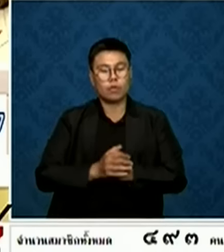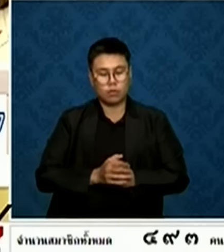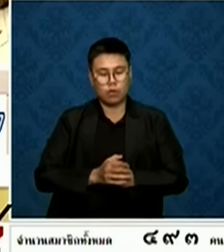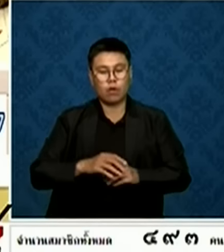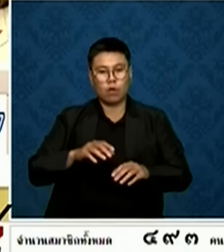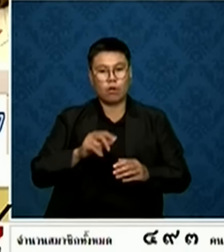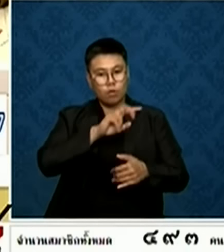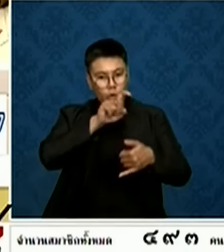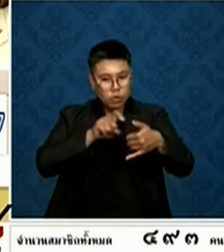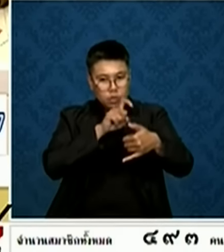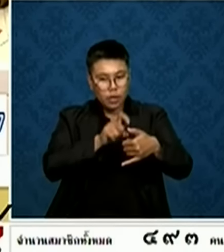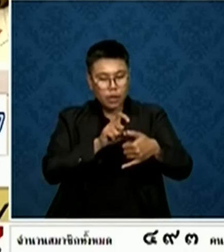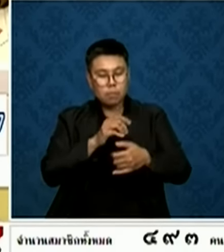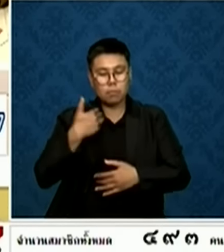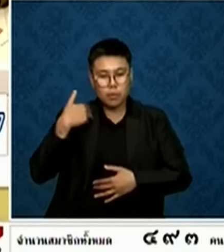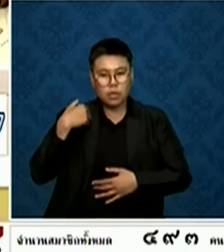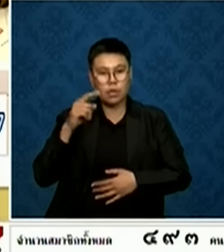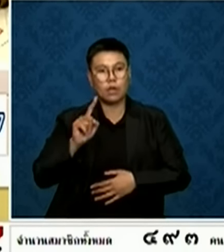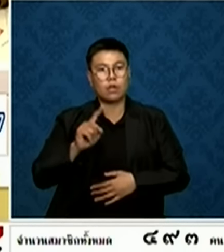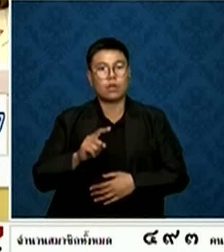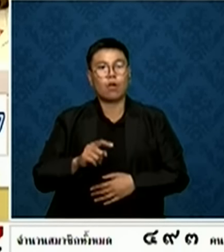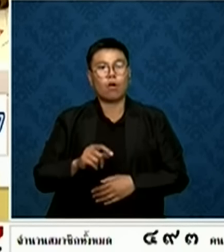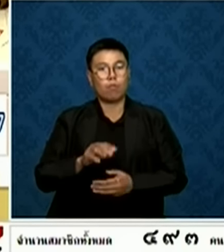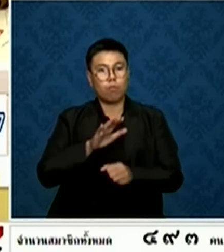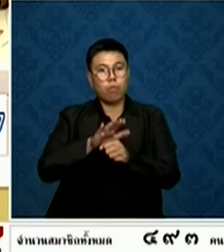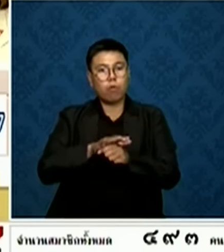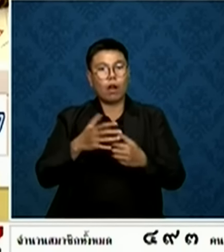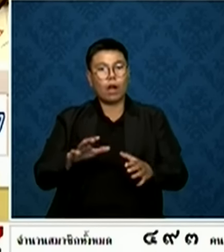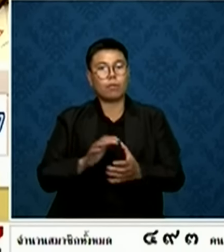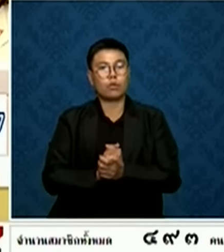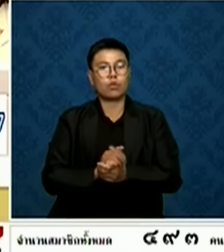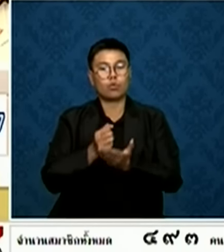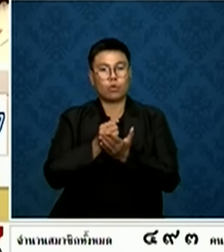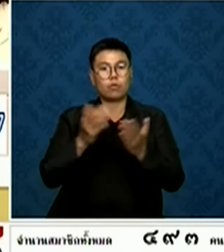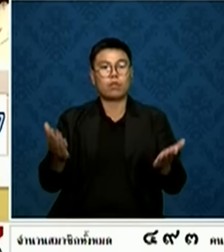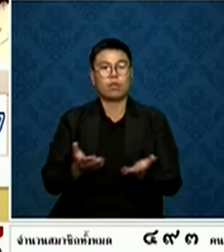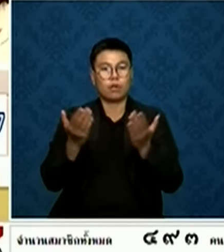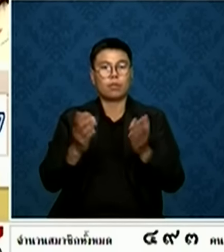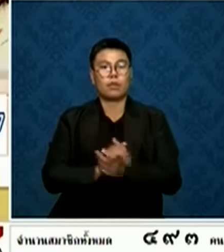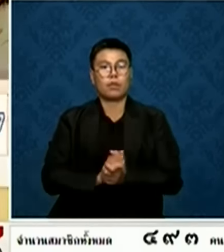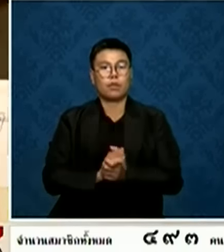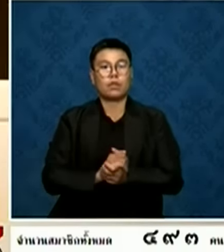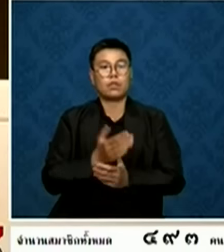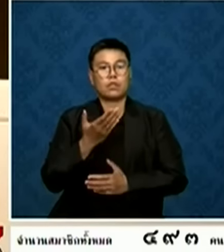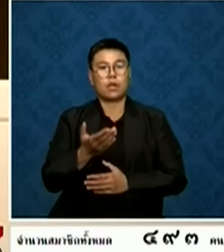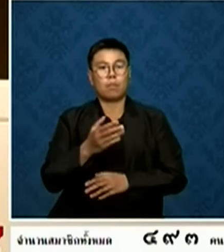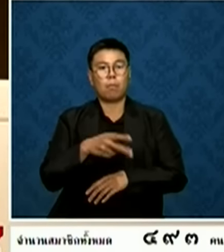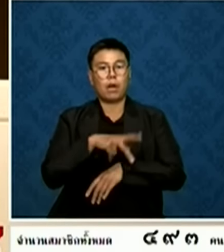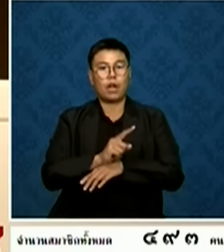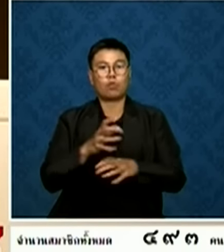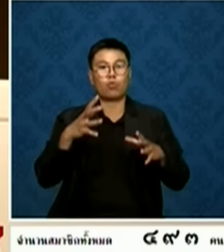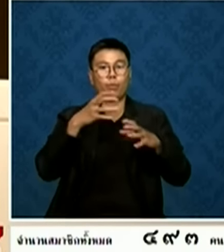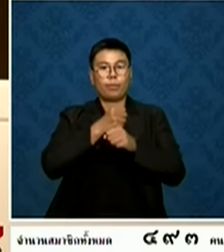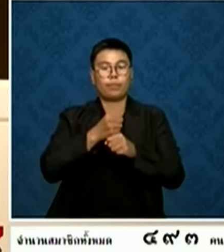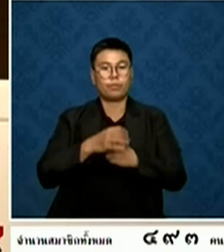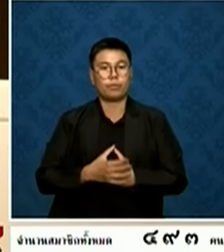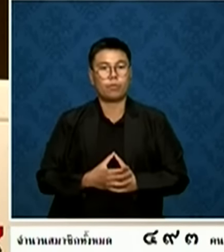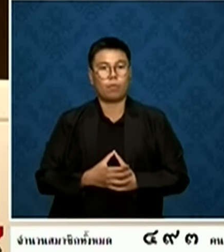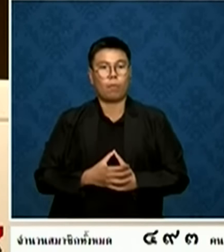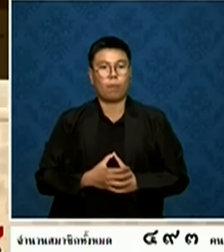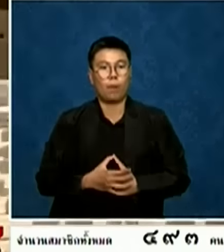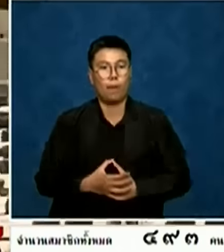ไงกับประเทศชาติเชื่อว่าประชาชนเนี่ยก็จะทำให้สภาแล้วก็ส.สเกิดความเห็นด้วยสสก็จะ